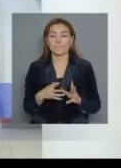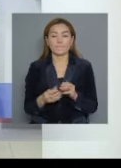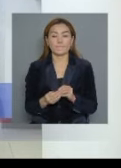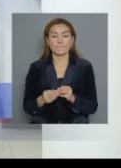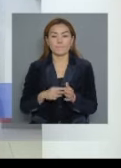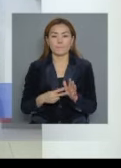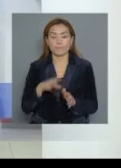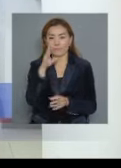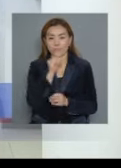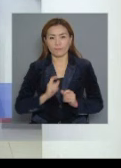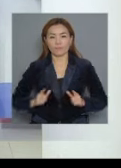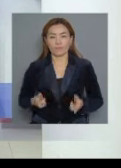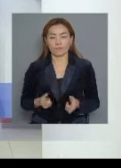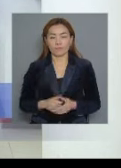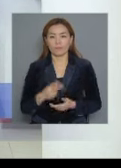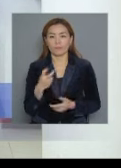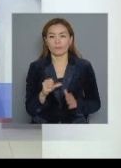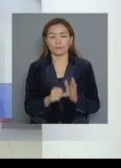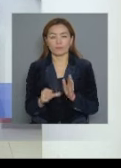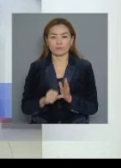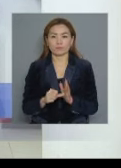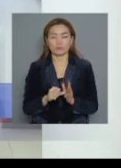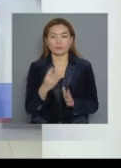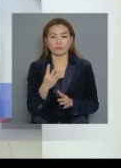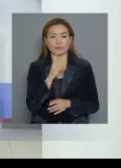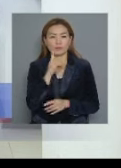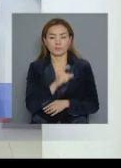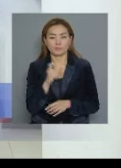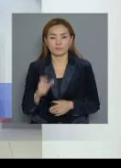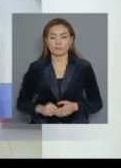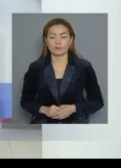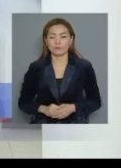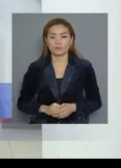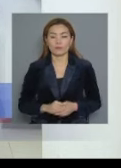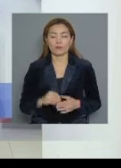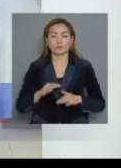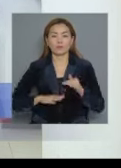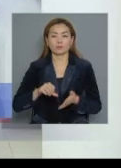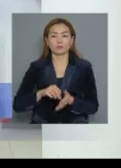году планируется трудоустройство 264 молодых людей. По данной